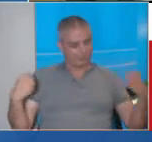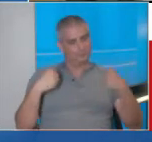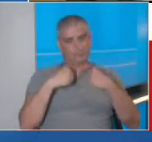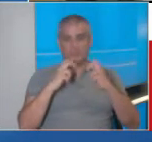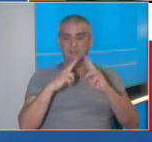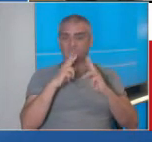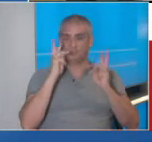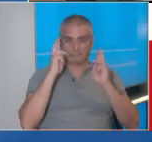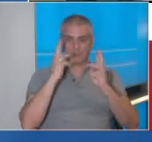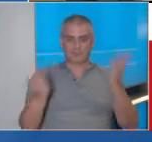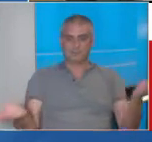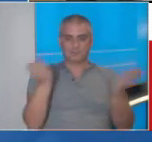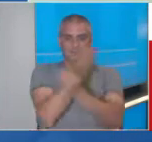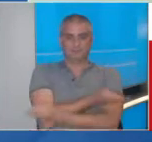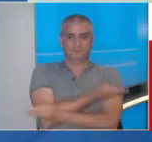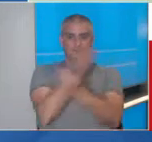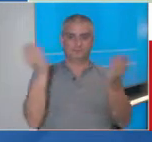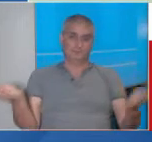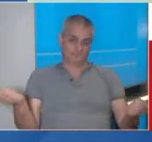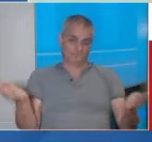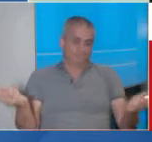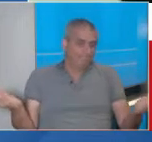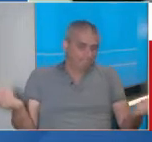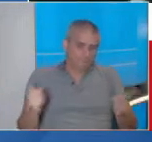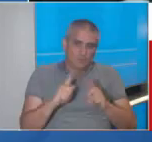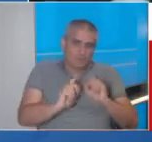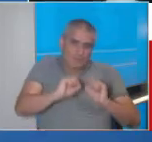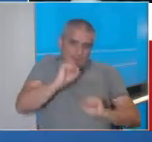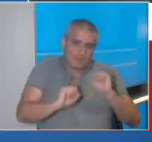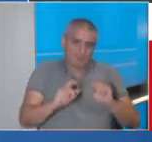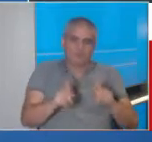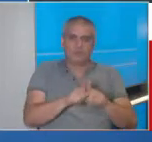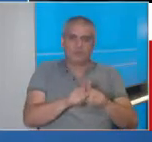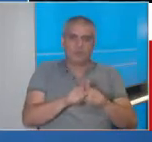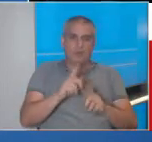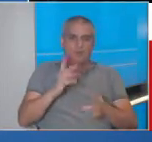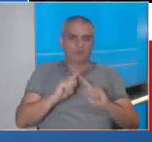שם ברעננה, וקלסרים עוברים מרכב לרכב. איזושהי התנהגות שהוא הגדיר אותה ככה,